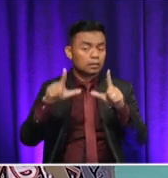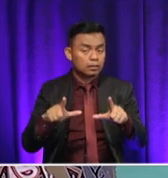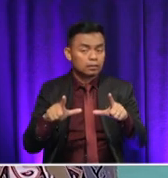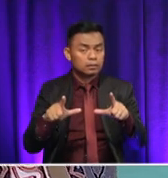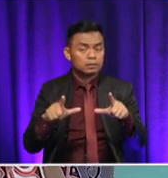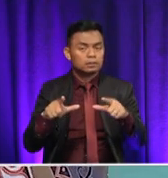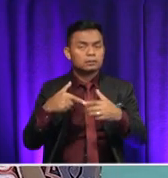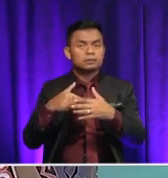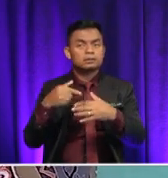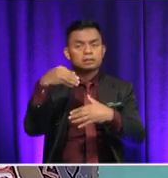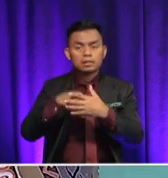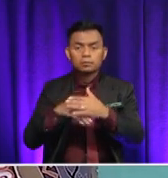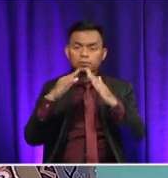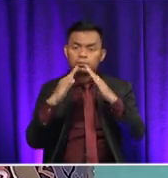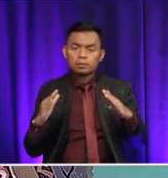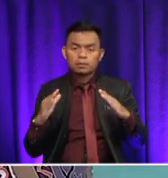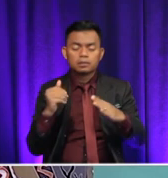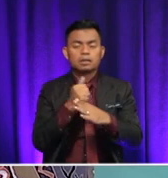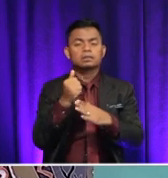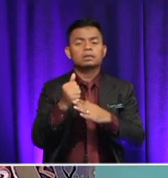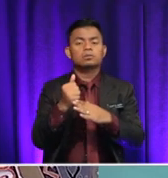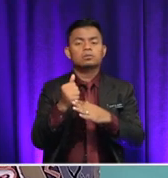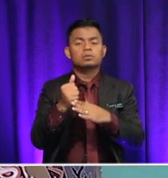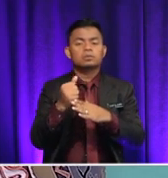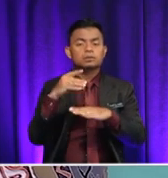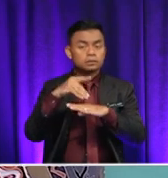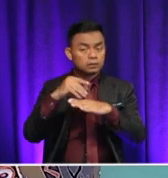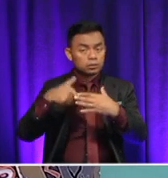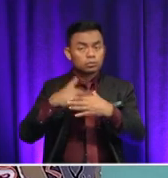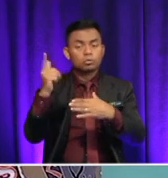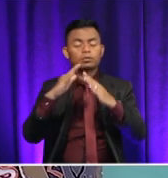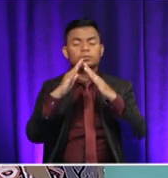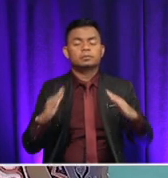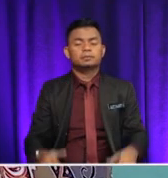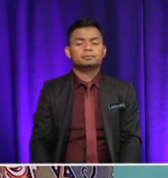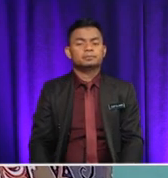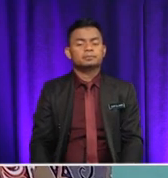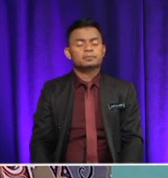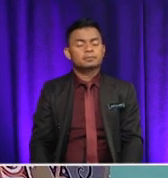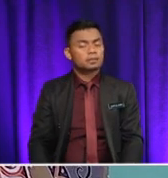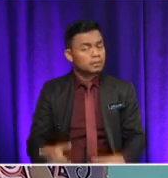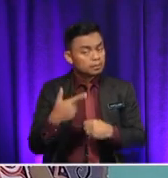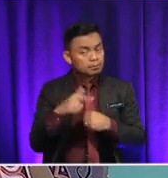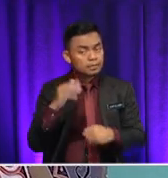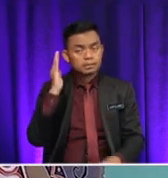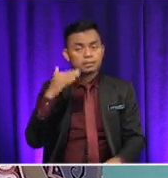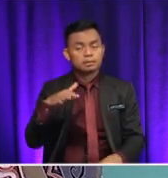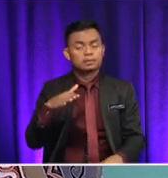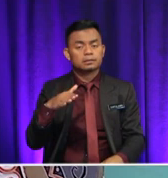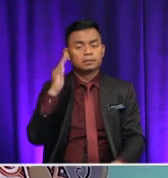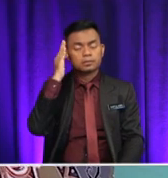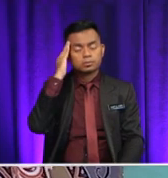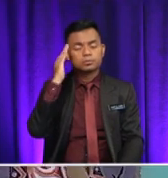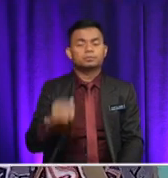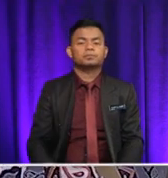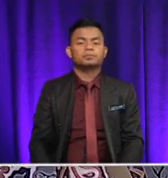rumah selepas pemula kediaman itu udah tahu dia terjemahkan dalam bentuk lukisan